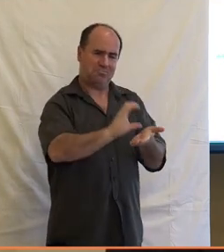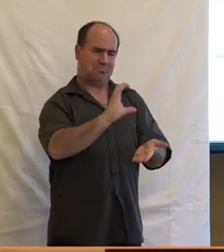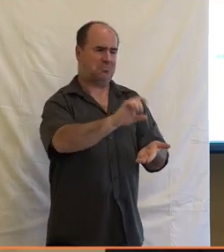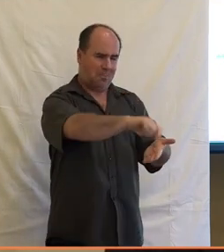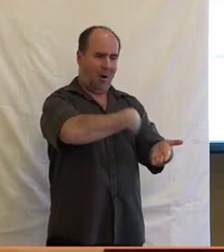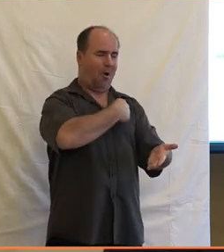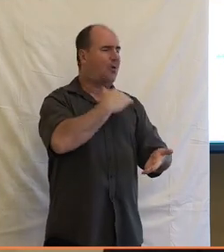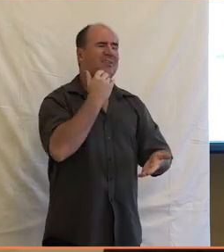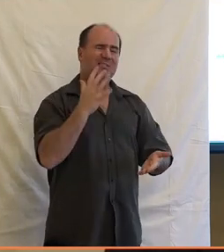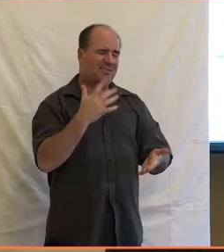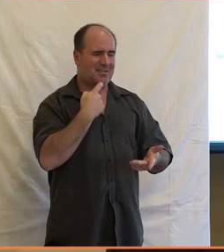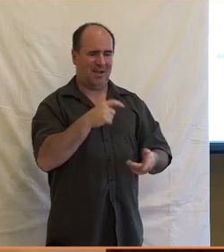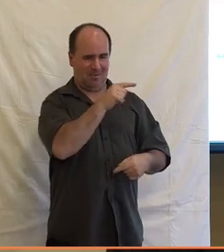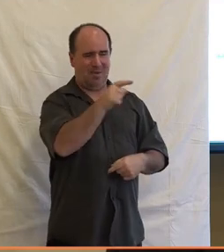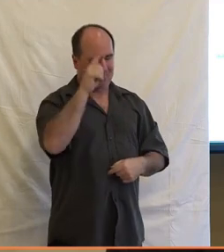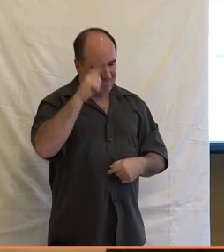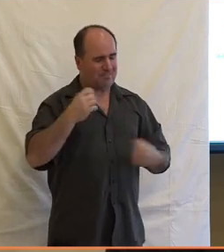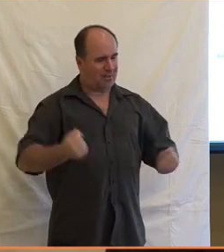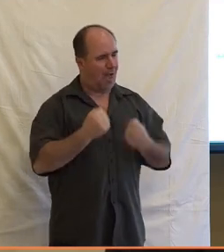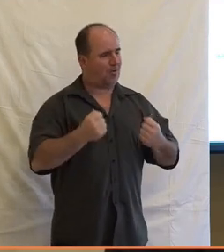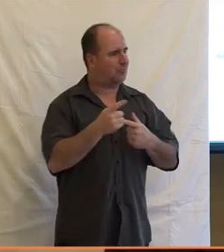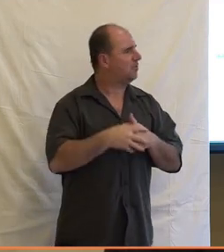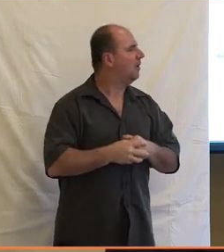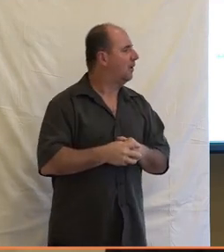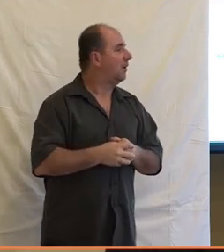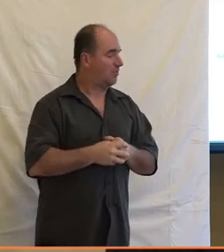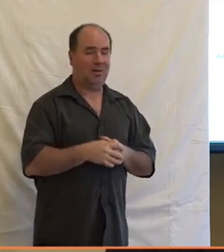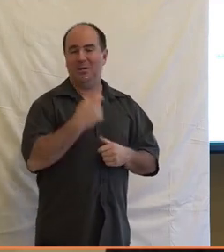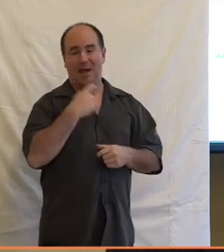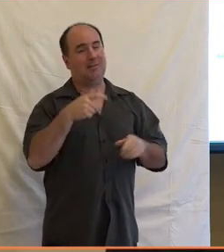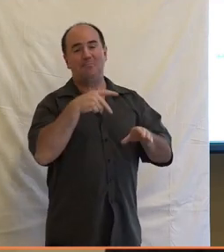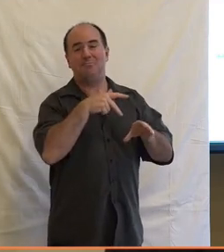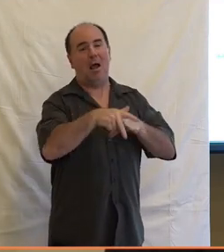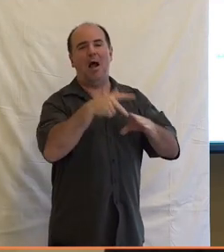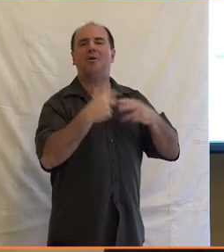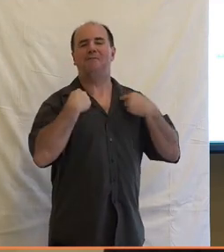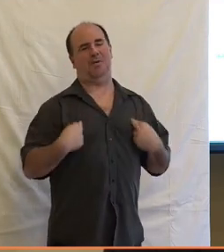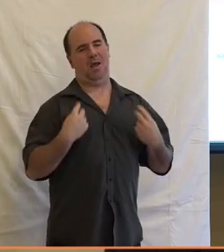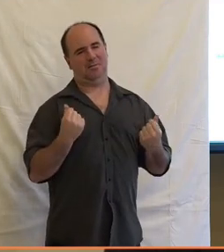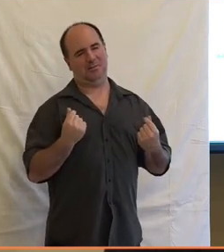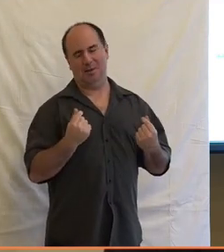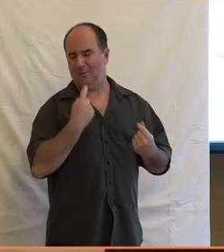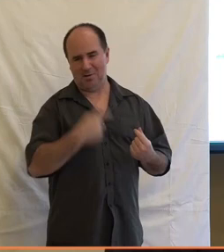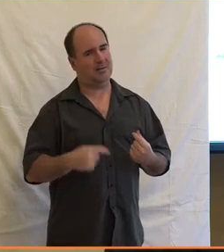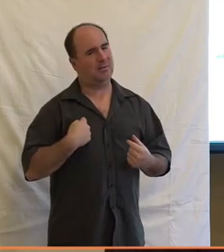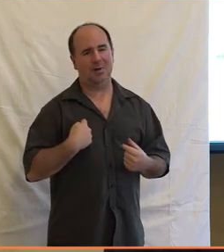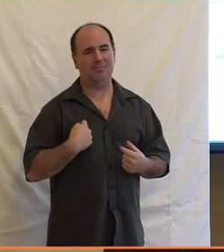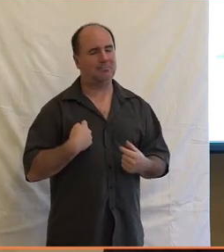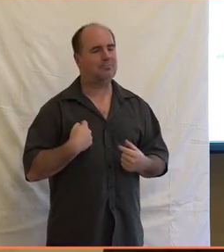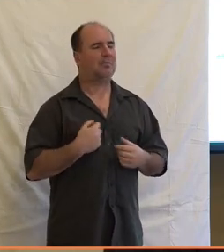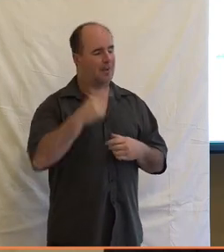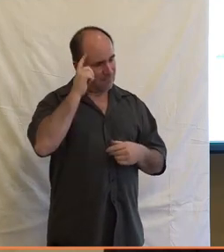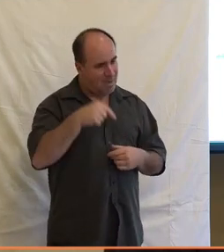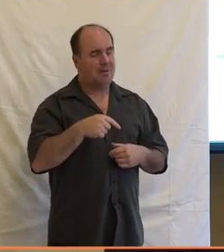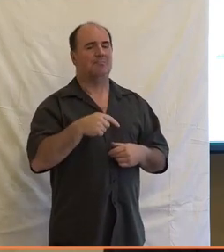přístupnost, u přístupnosti by neměly být překážkou ani ty finance, že by to vlastně jedna z těch bariér, kterou může být ta finanční náročnost,